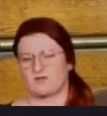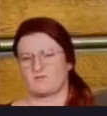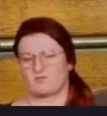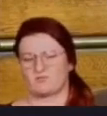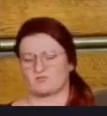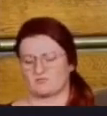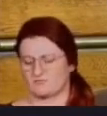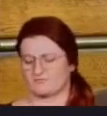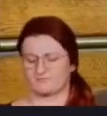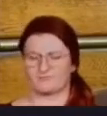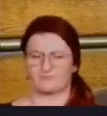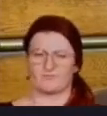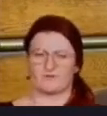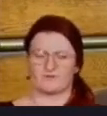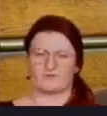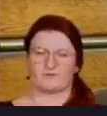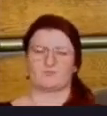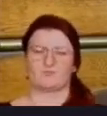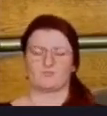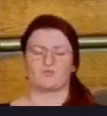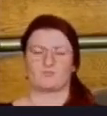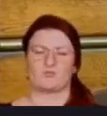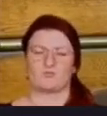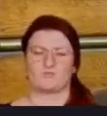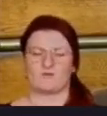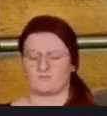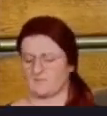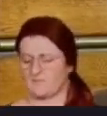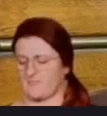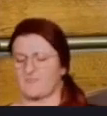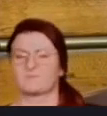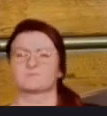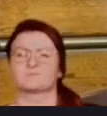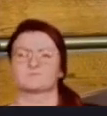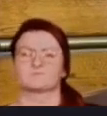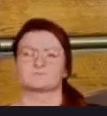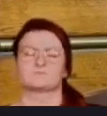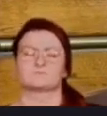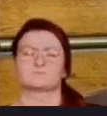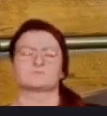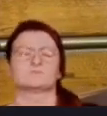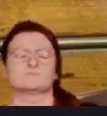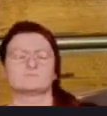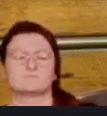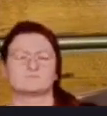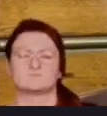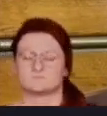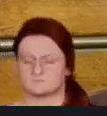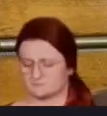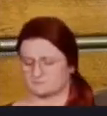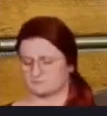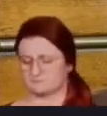tematem projektu uchwały. Panie prezydencie, czy pan... Dziękuję serdecznie. Czy pan prezydent